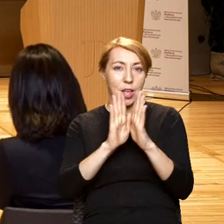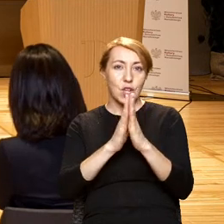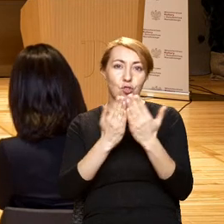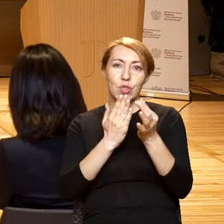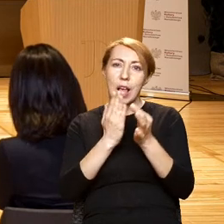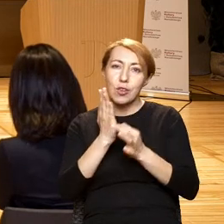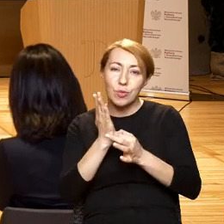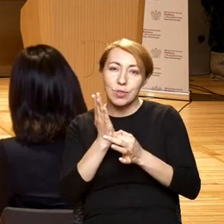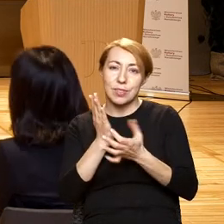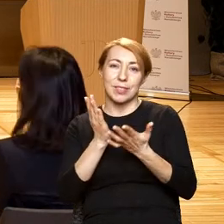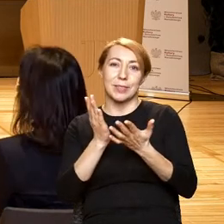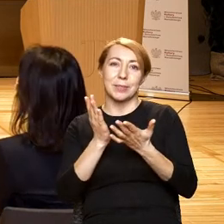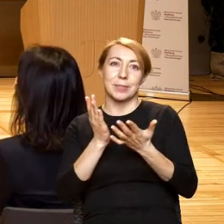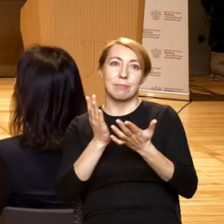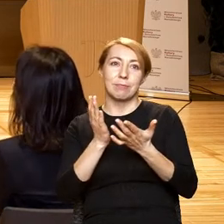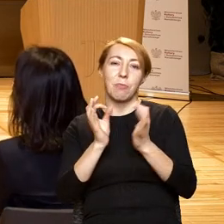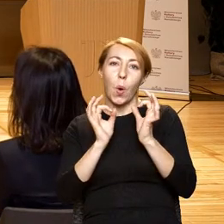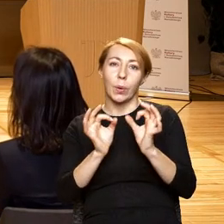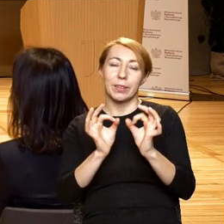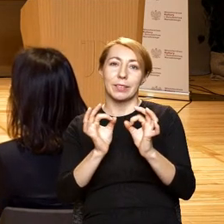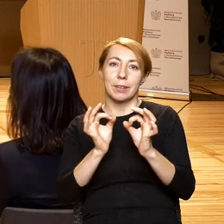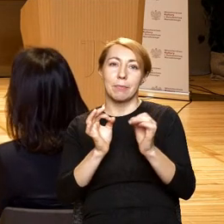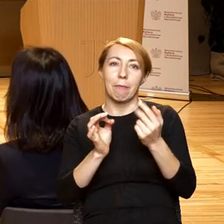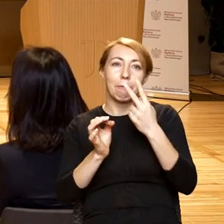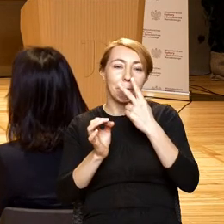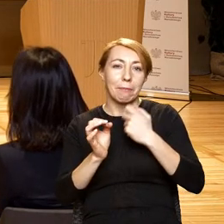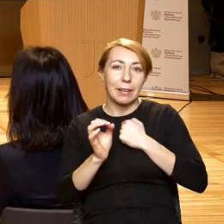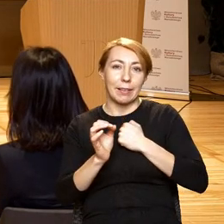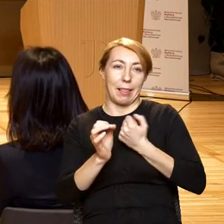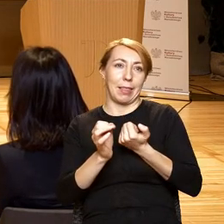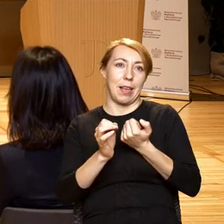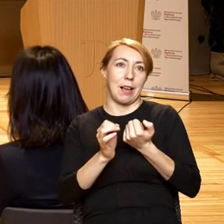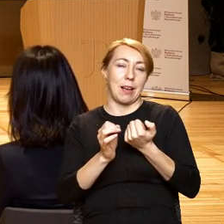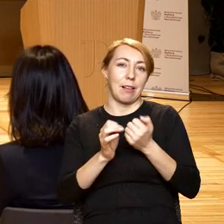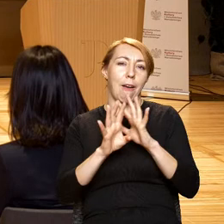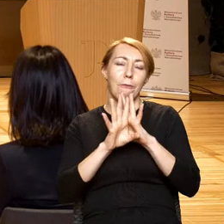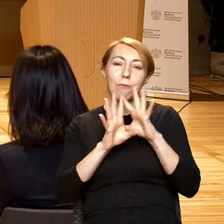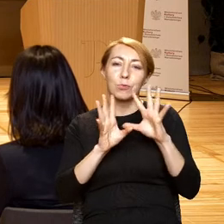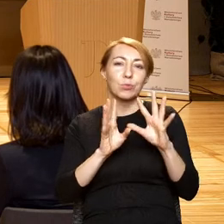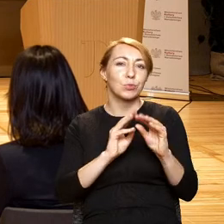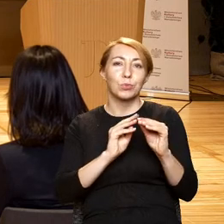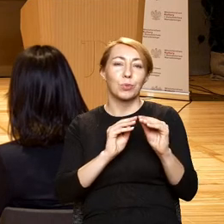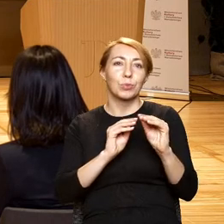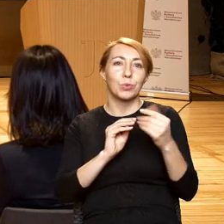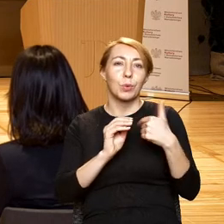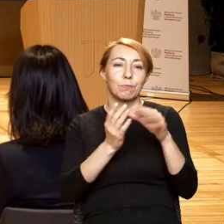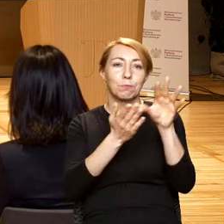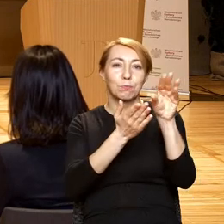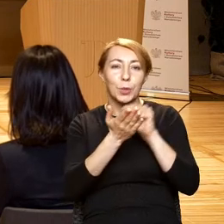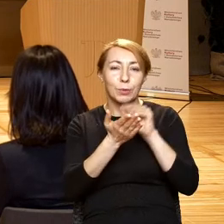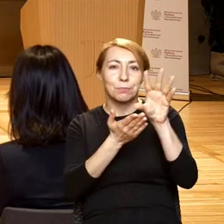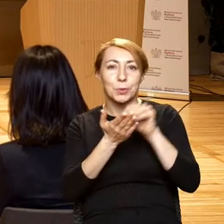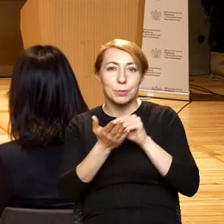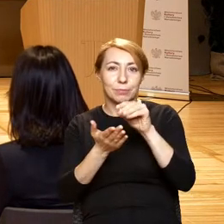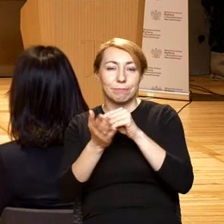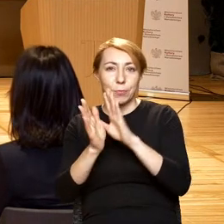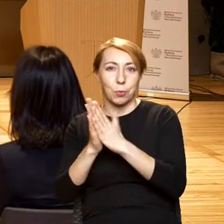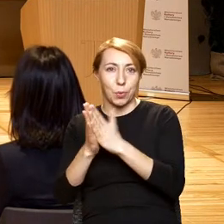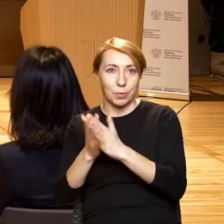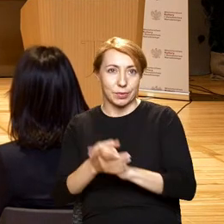zeszytów, na których po prostu widać wszystko, cośmy w tej książce osiągnęli?